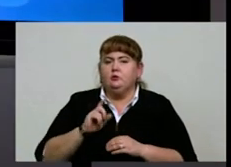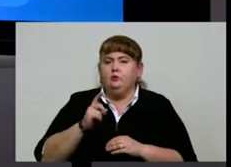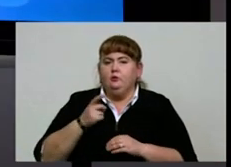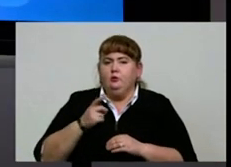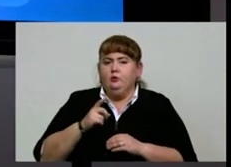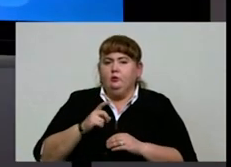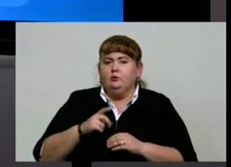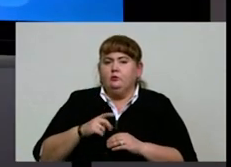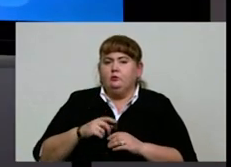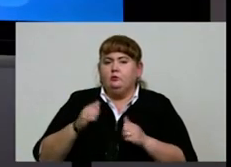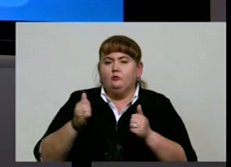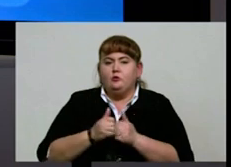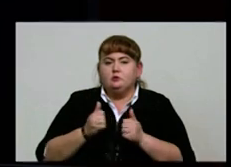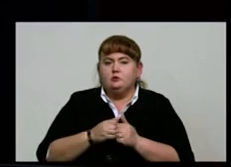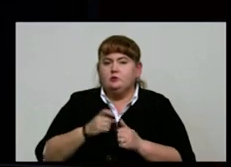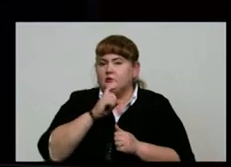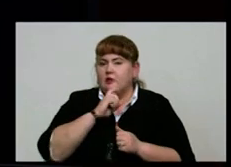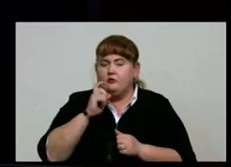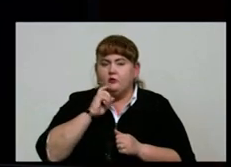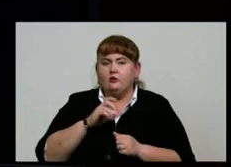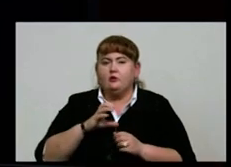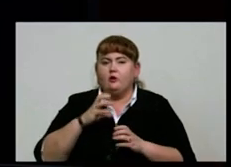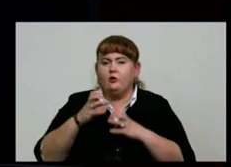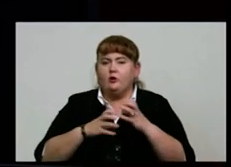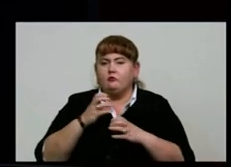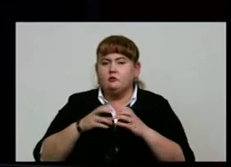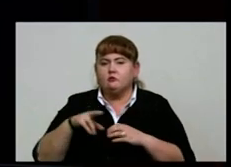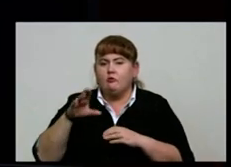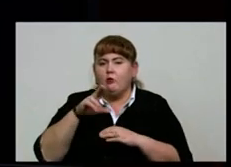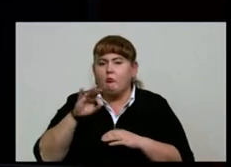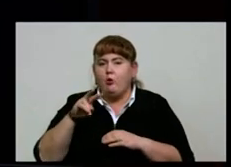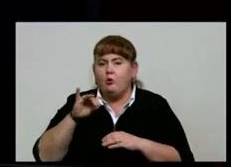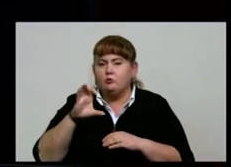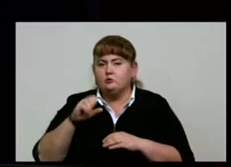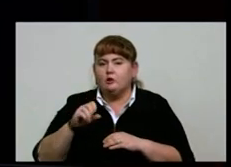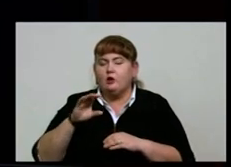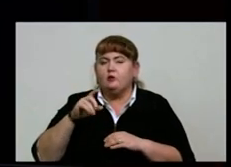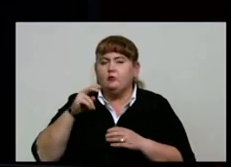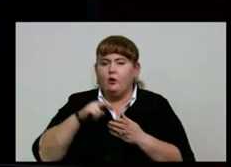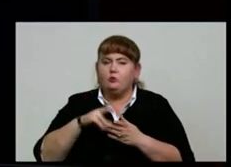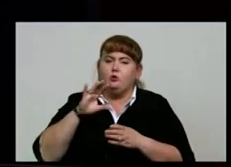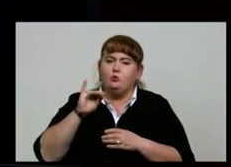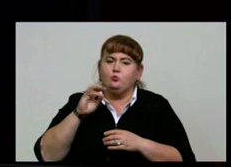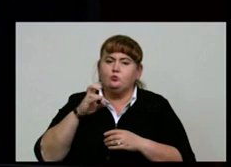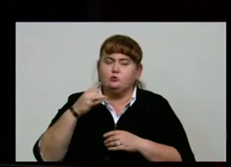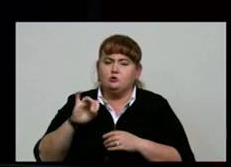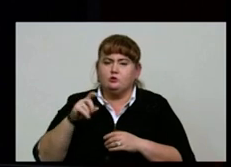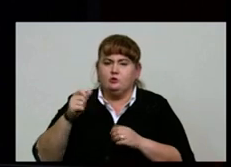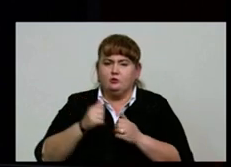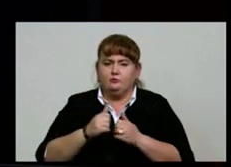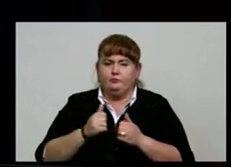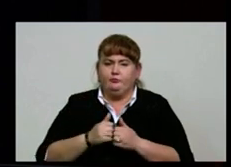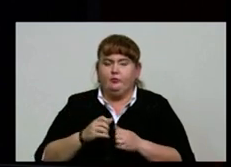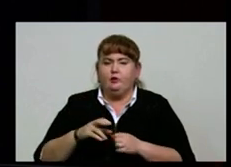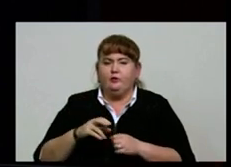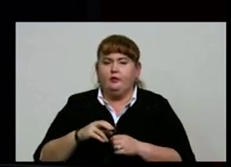что возле северного географического полюса находится юг магнитного поля Земля. И также